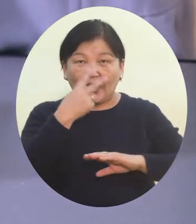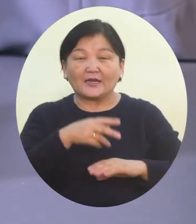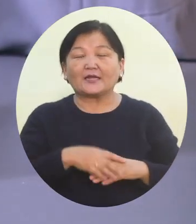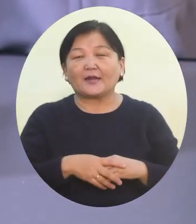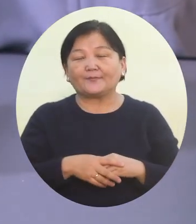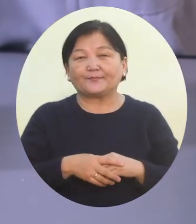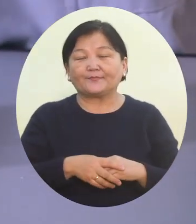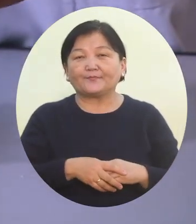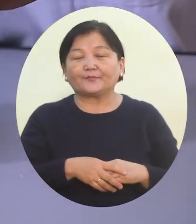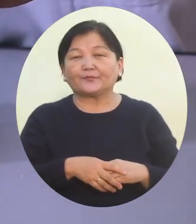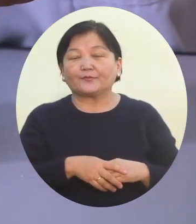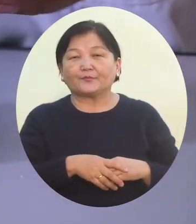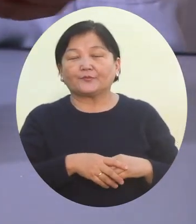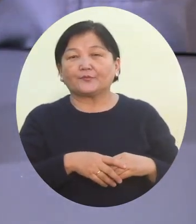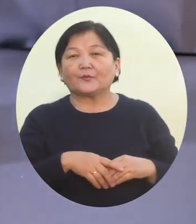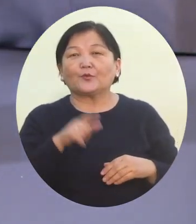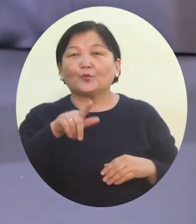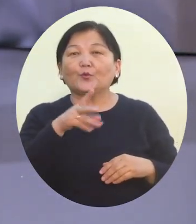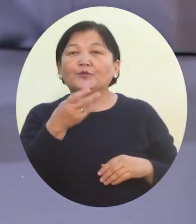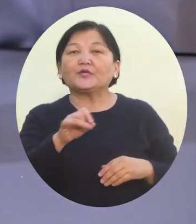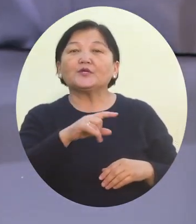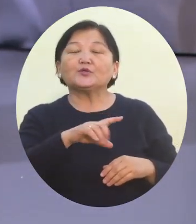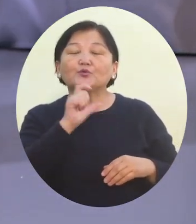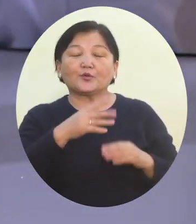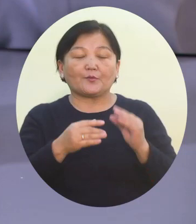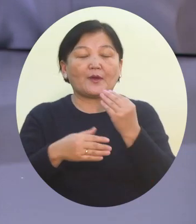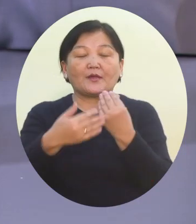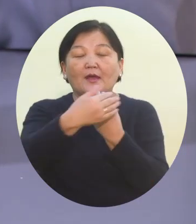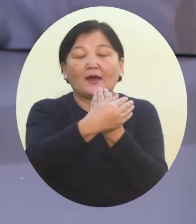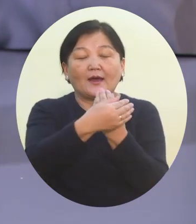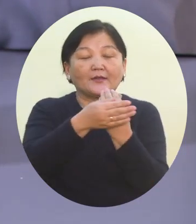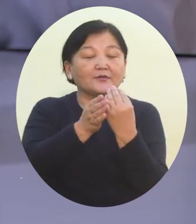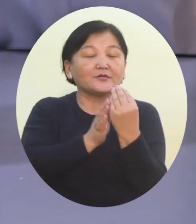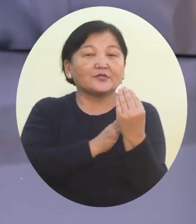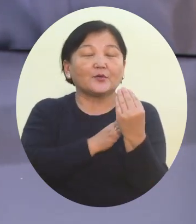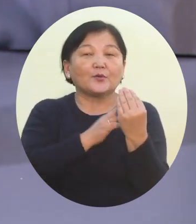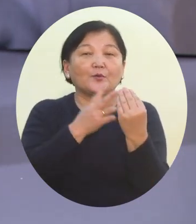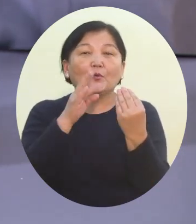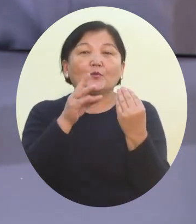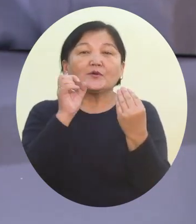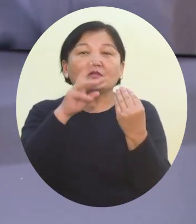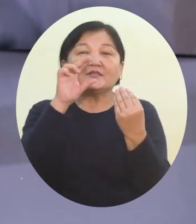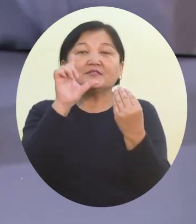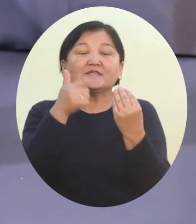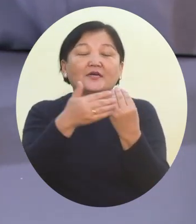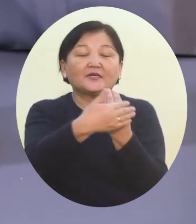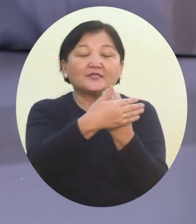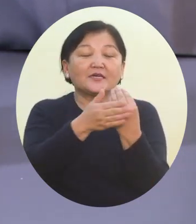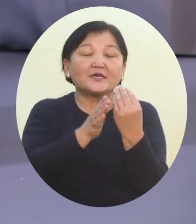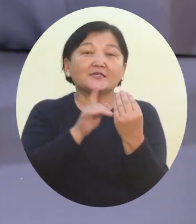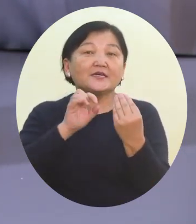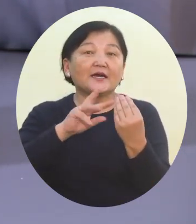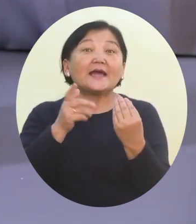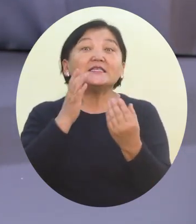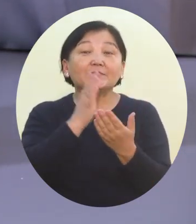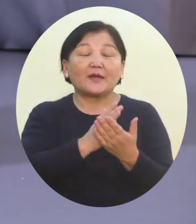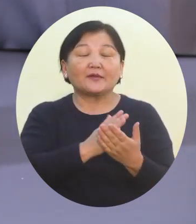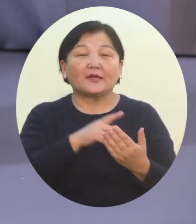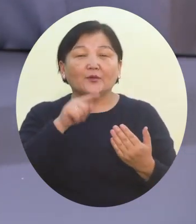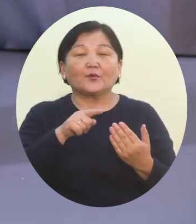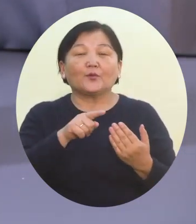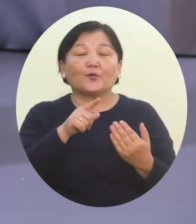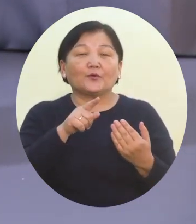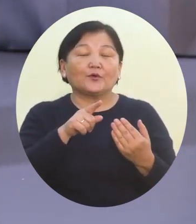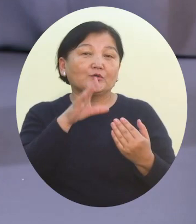үзсэн. За тэгвэл хүний зүрх маань гадуураа өнхөлцөг хэмээх хальсаар хүрээлэгдэн оршдог. За зүрхний яг гадна талд байрлаж байгаа энэ судсуудыг